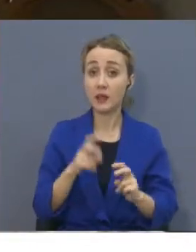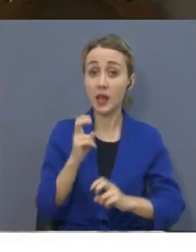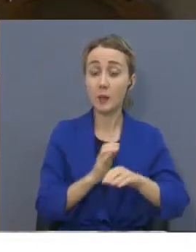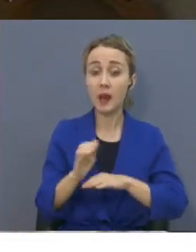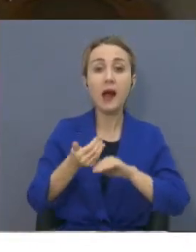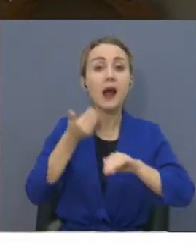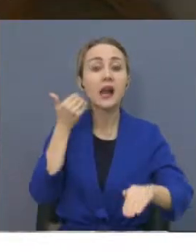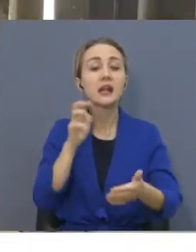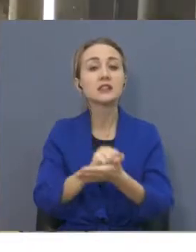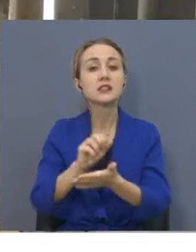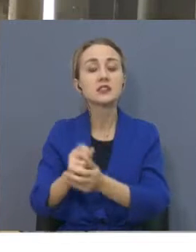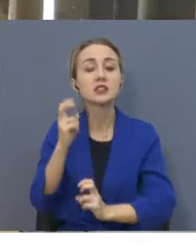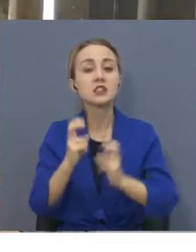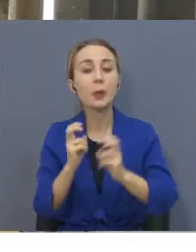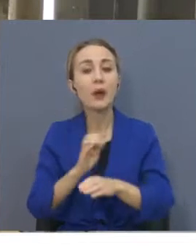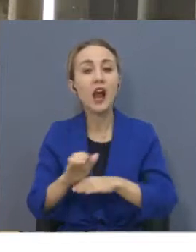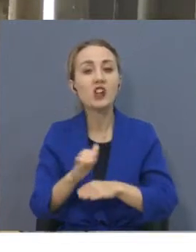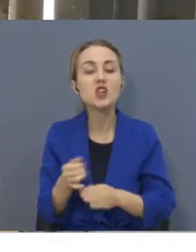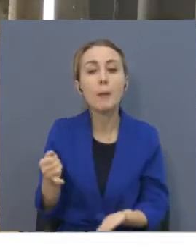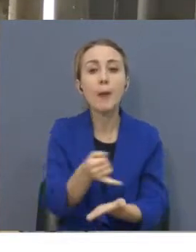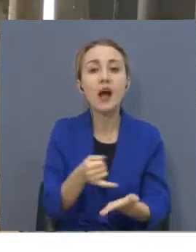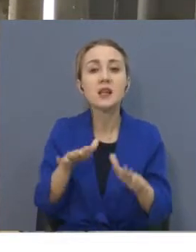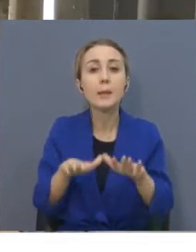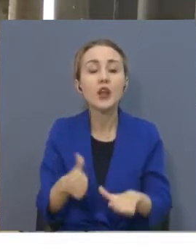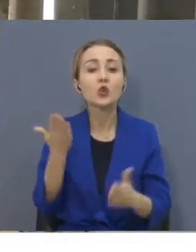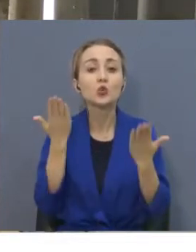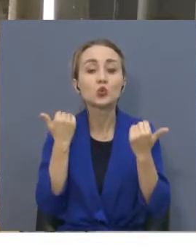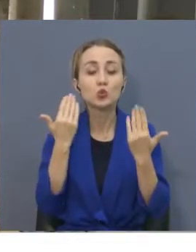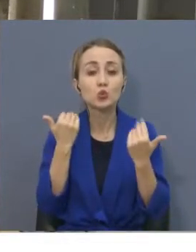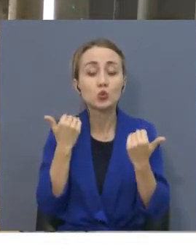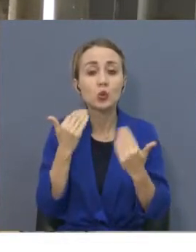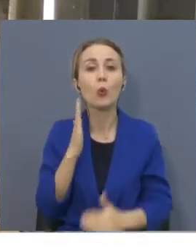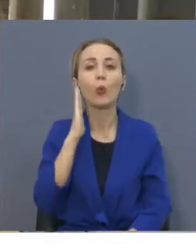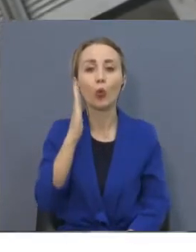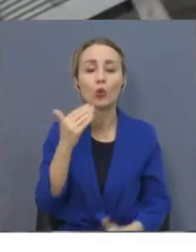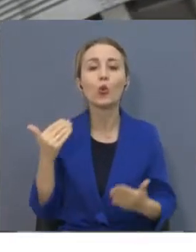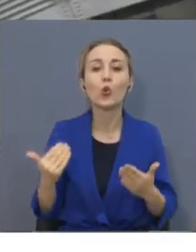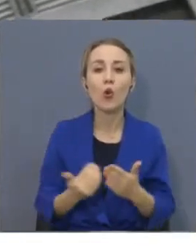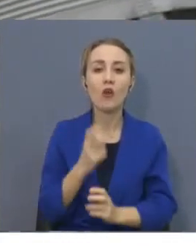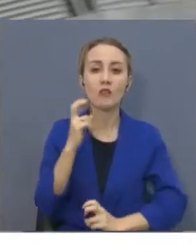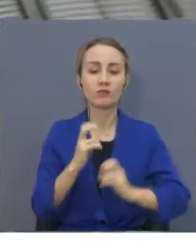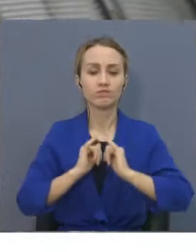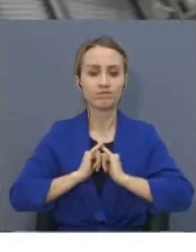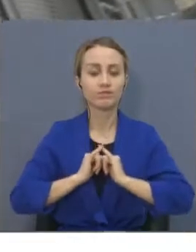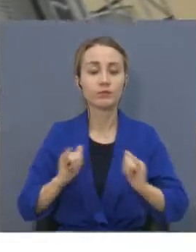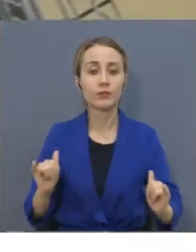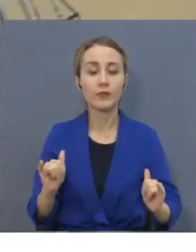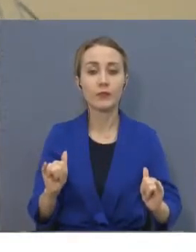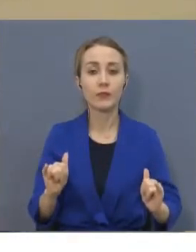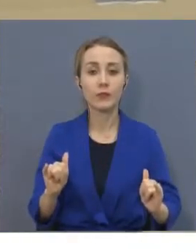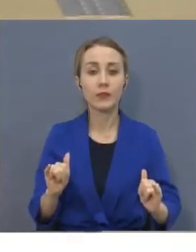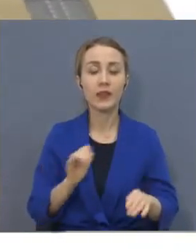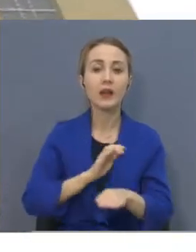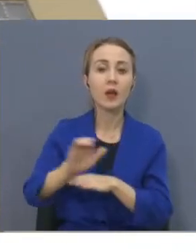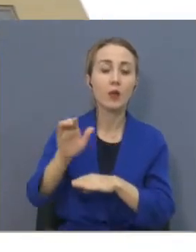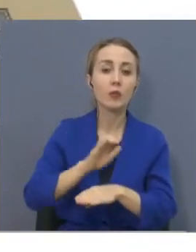ранее занимался производством растительного масла в Щучинске. Ожидается, что новый завод увеличит объемы готовой продукции и